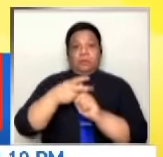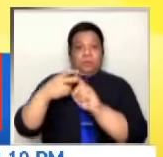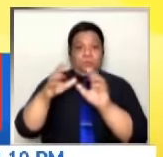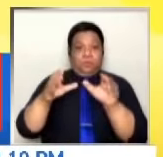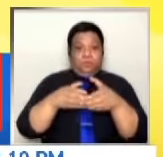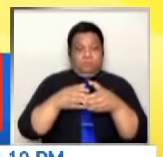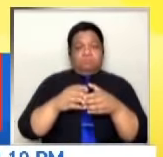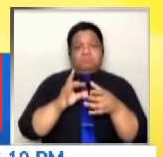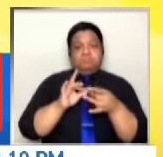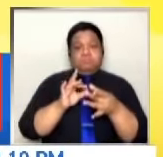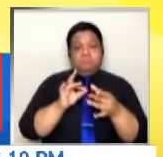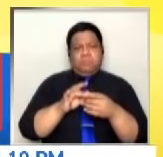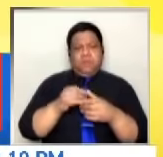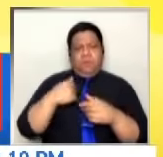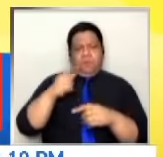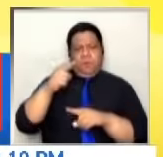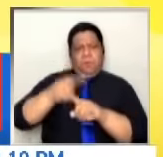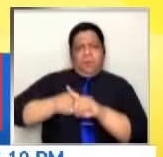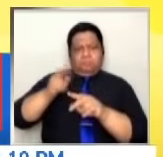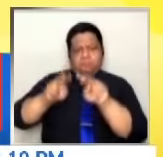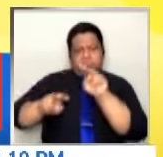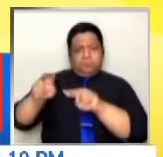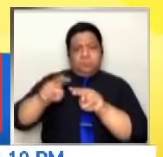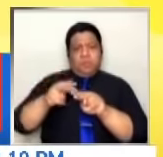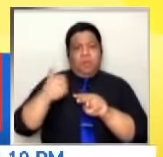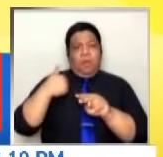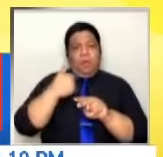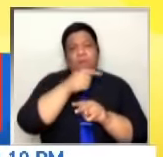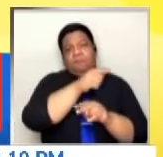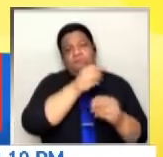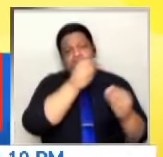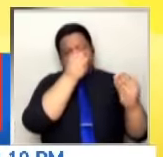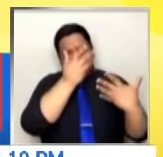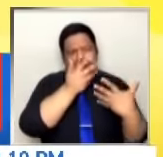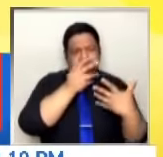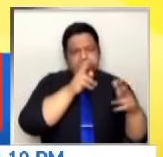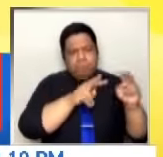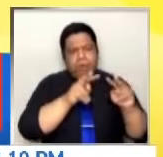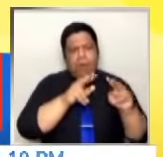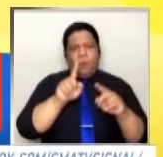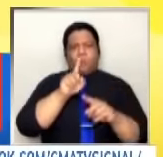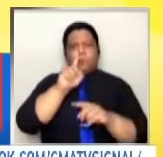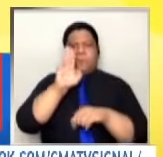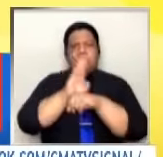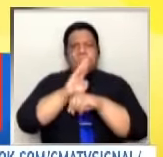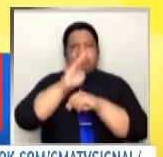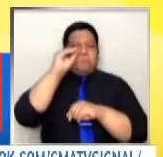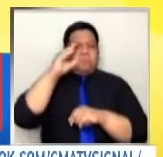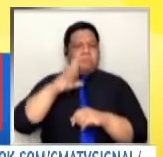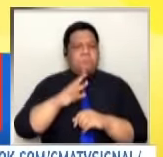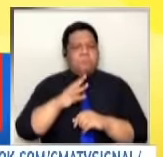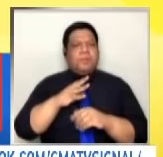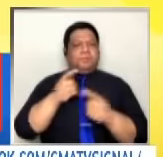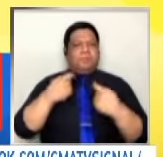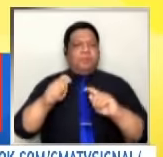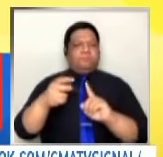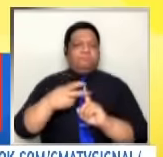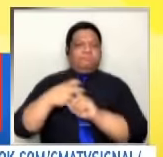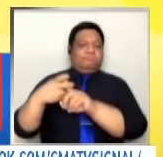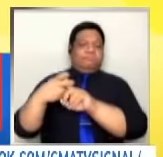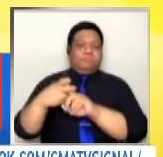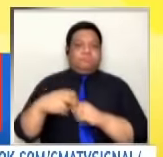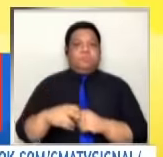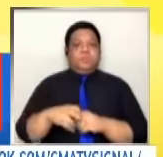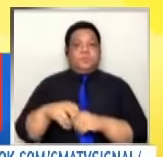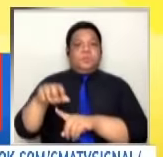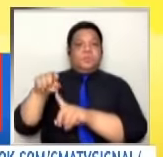grupo. Base kasi sa intel, isang negosyante ang target kidnapping ng mga sospek. Nakilala ang leader ng grupo na si Wilbert Bonilla habang